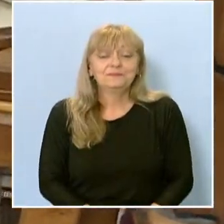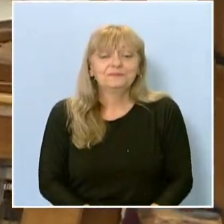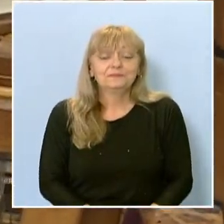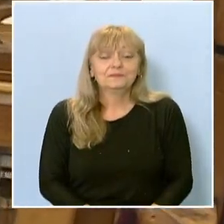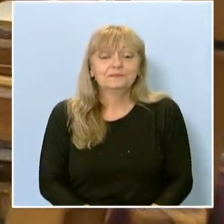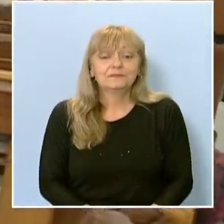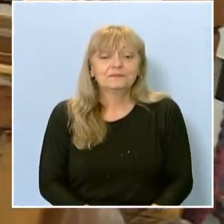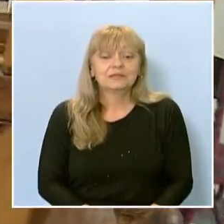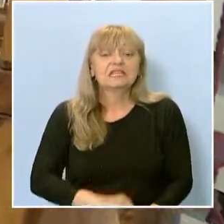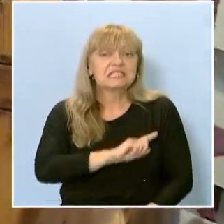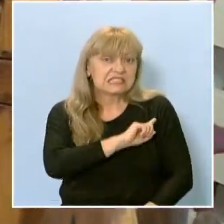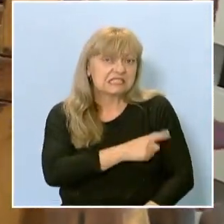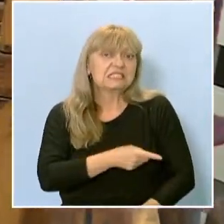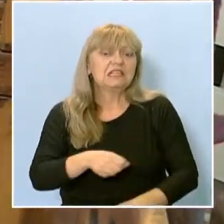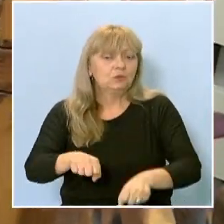Силно, нали?